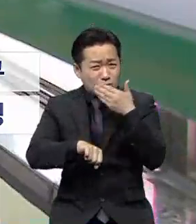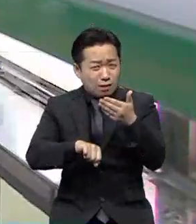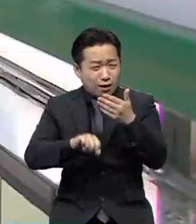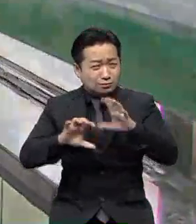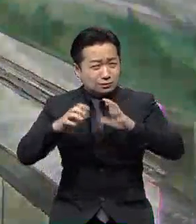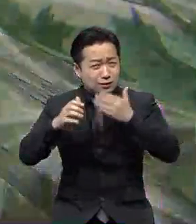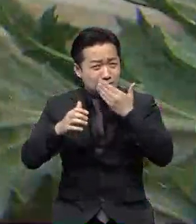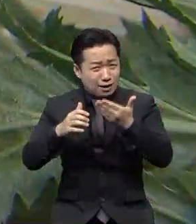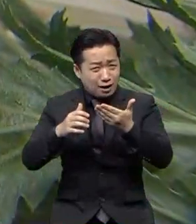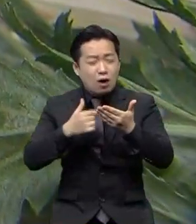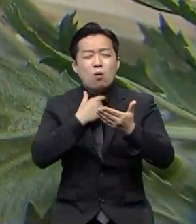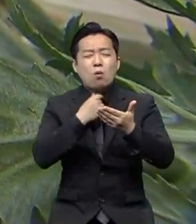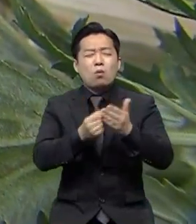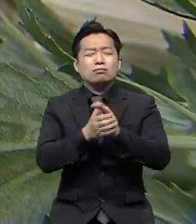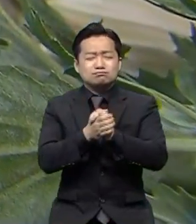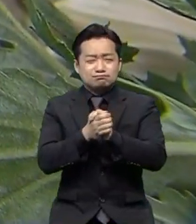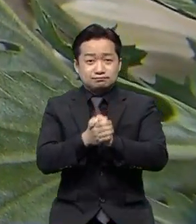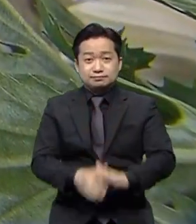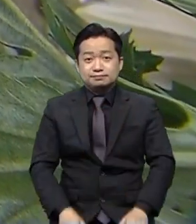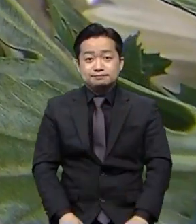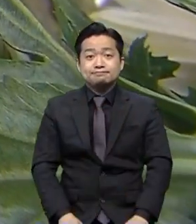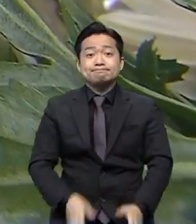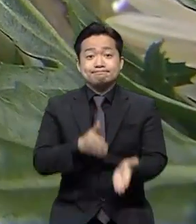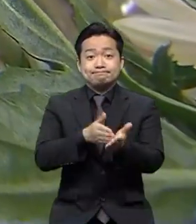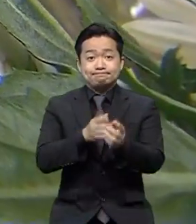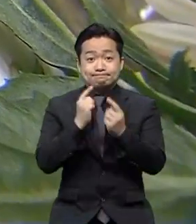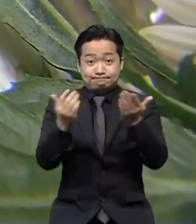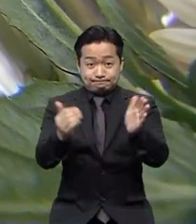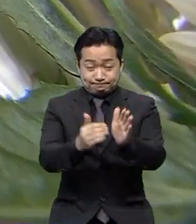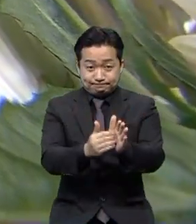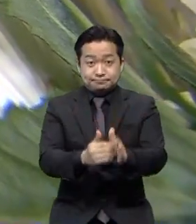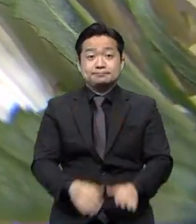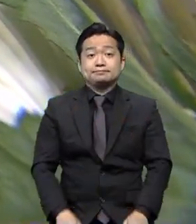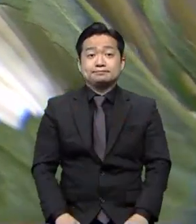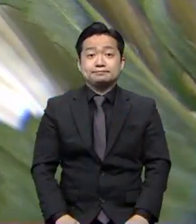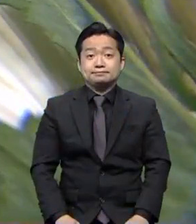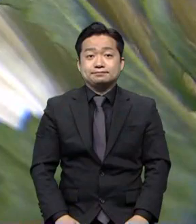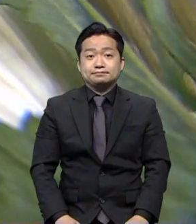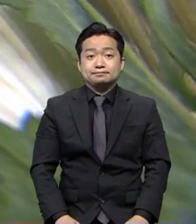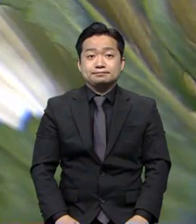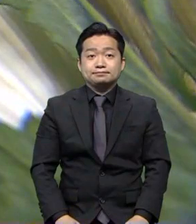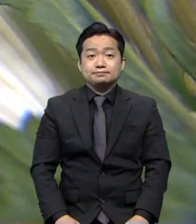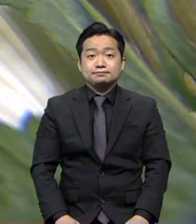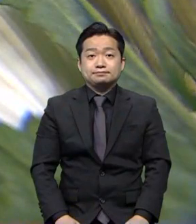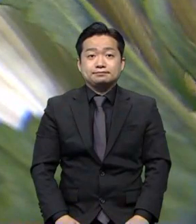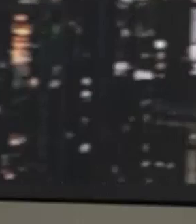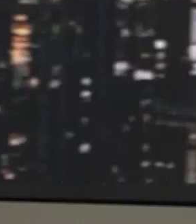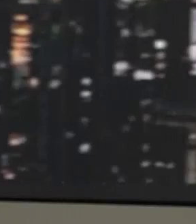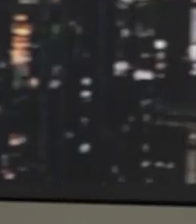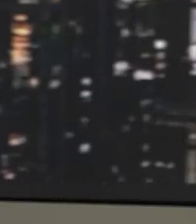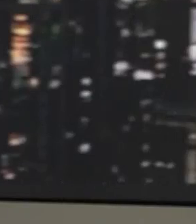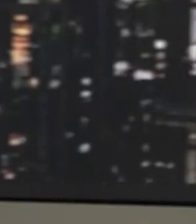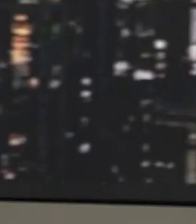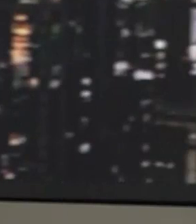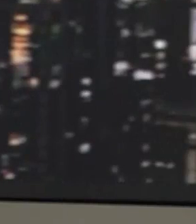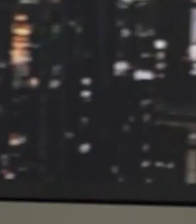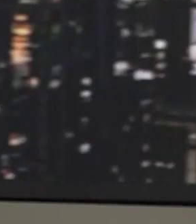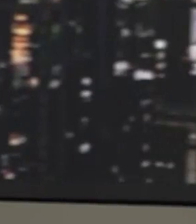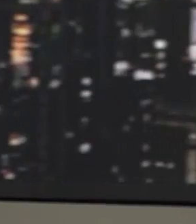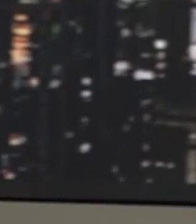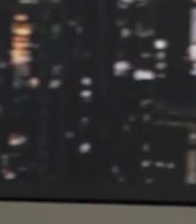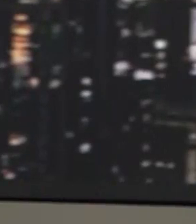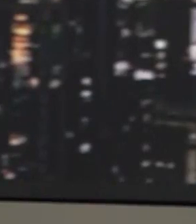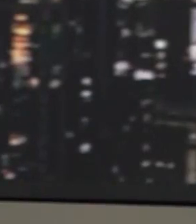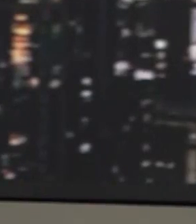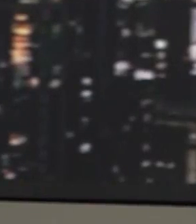오면 좋겠습니다. 지금까지 구의역 9-4번 승강장에서 SBS 신정은입니다. 네, 안녕하십니까. 김현우입니다.